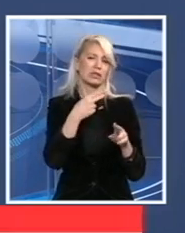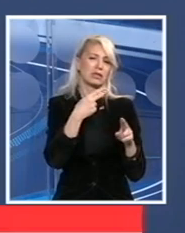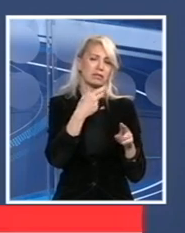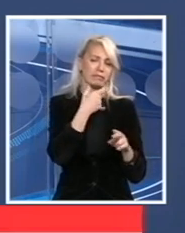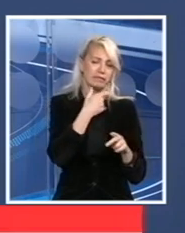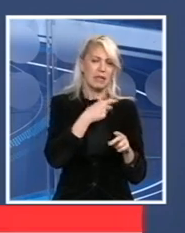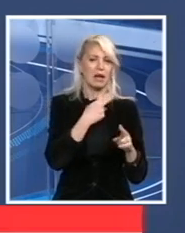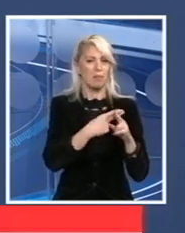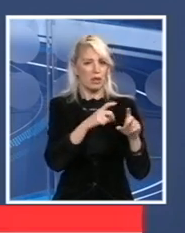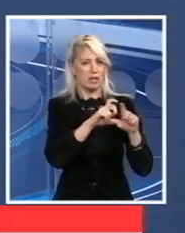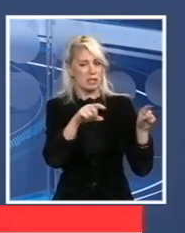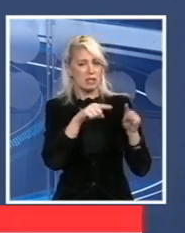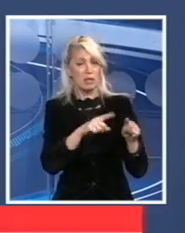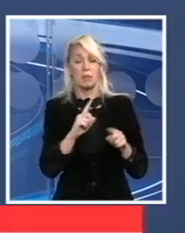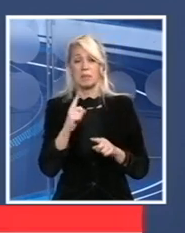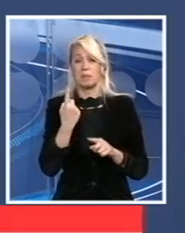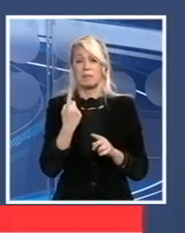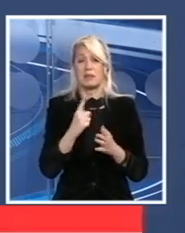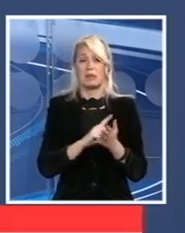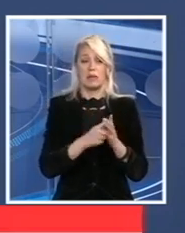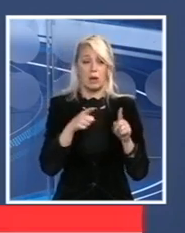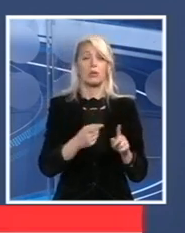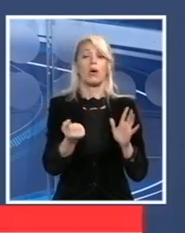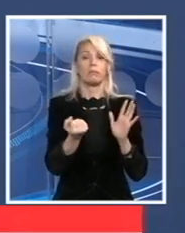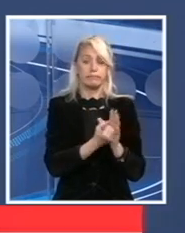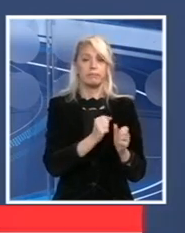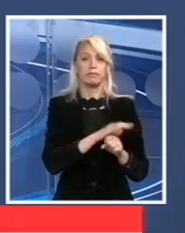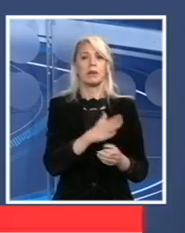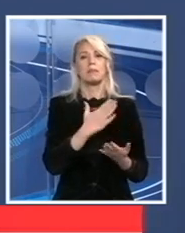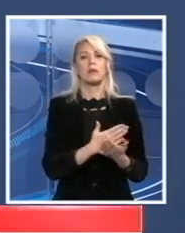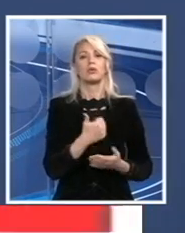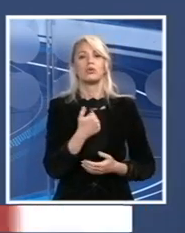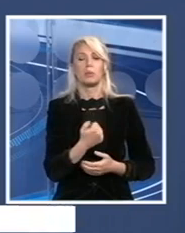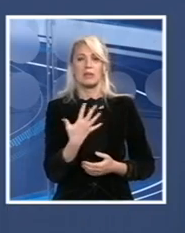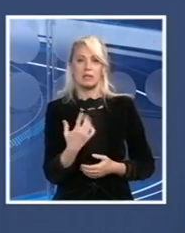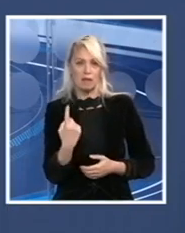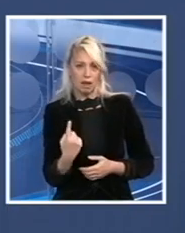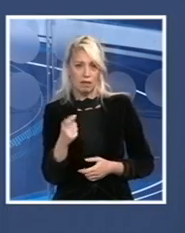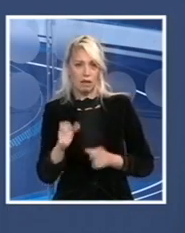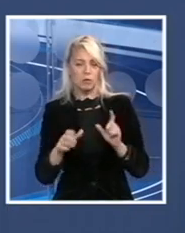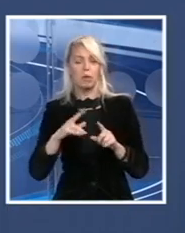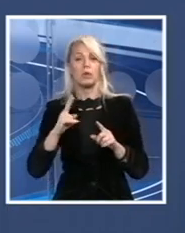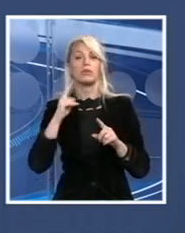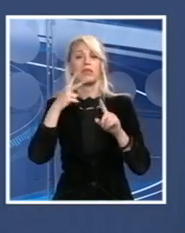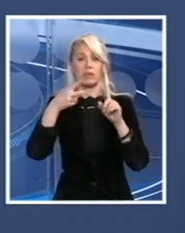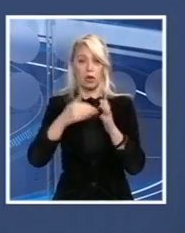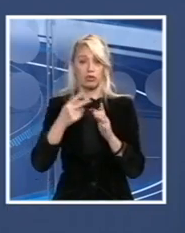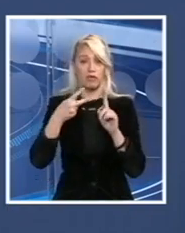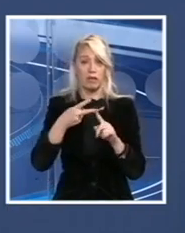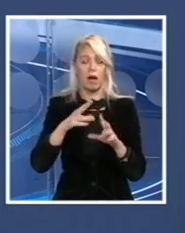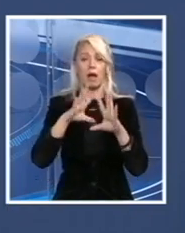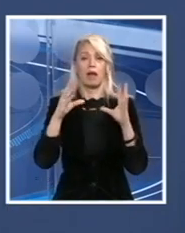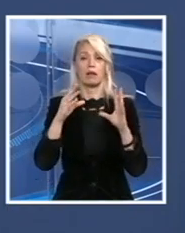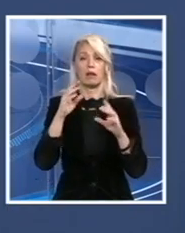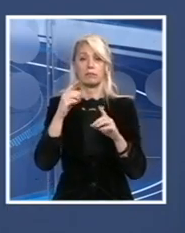Nišu, u tom prvom momentu je ovaj virus potvrđen kod 151 osobe i onda naredna dva dana još kod 14, tako da je ukupan